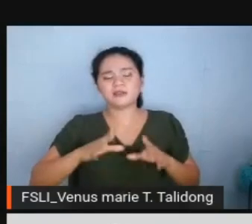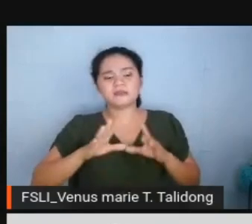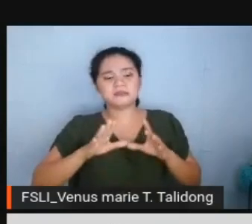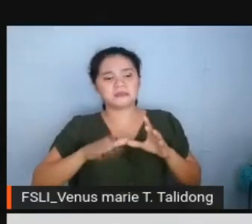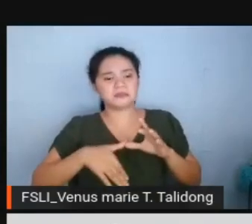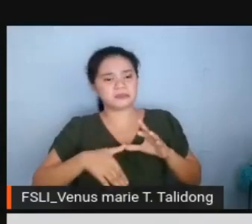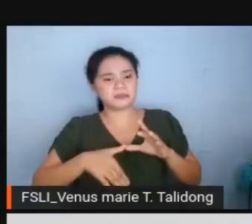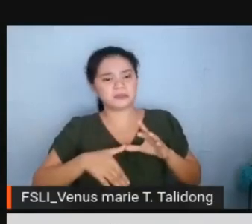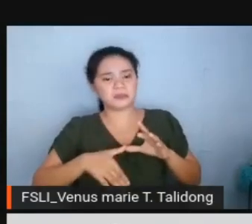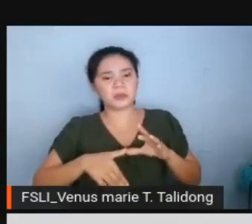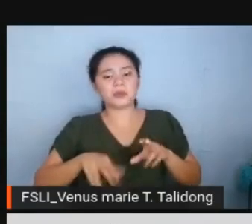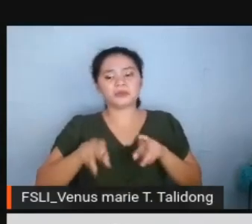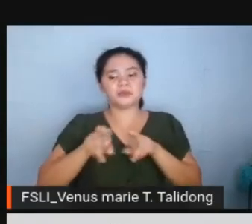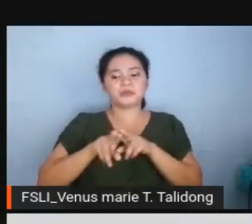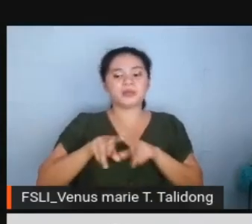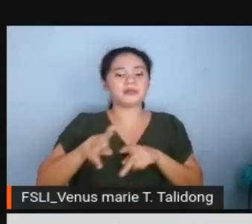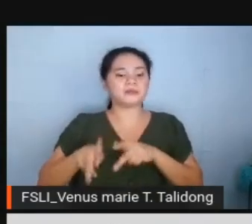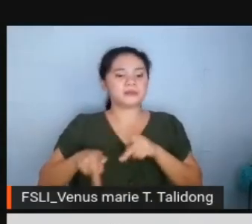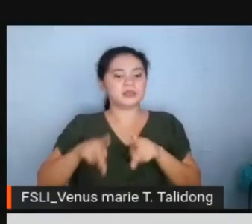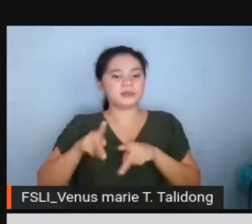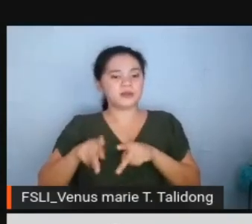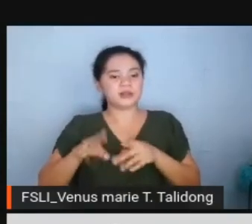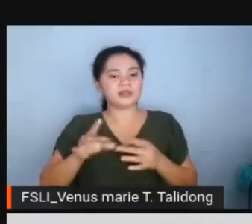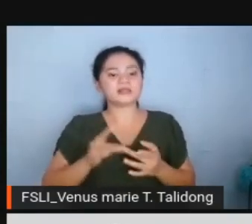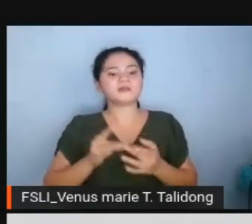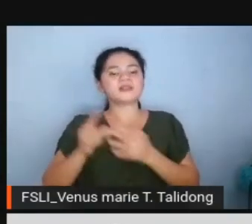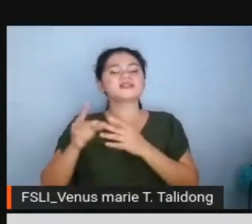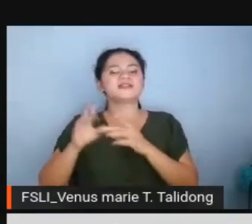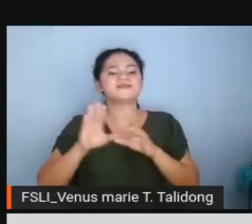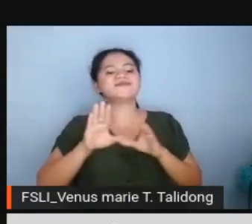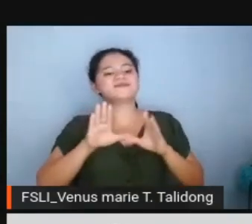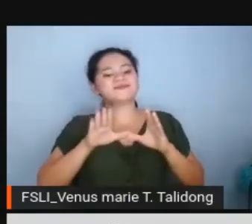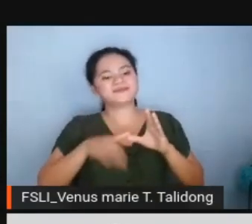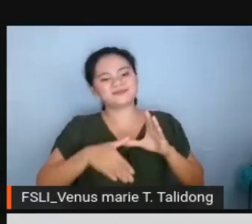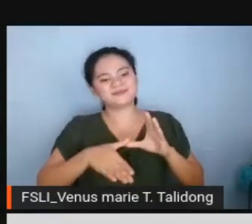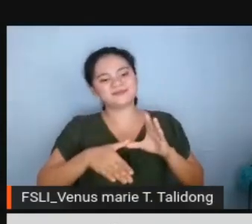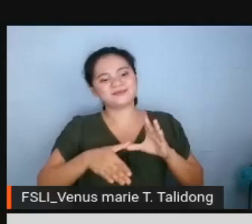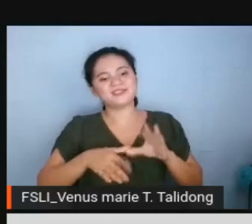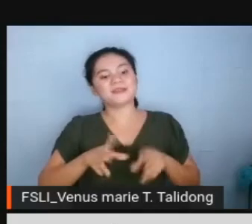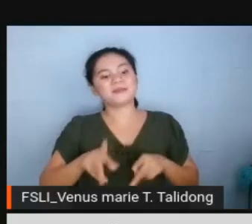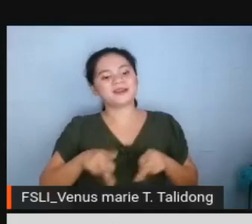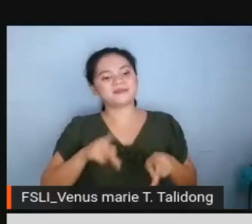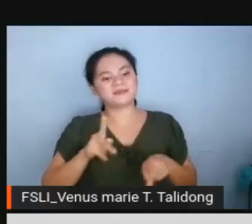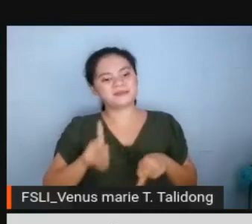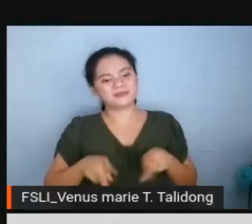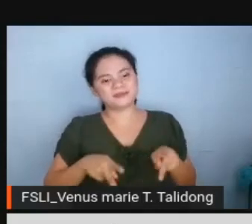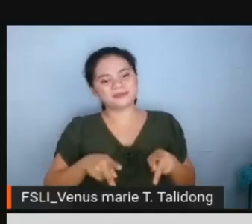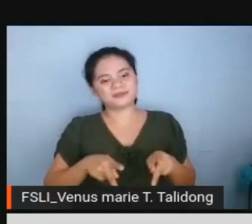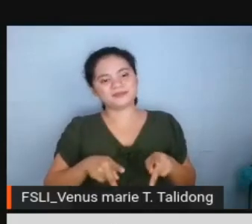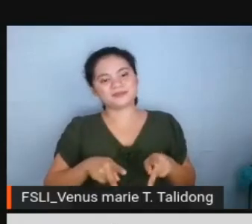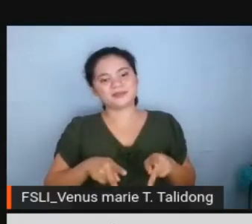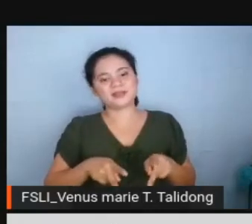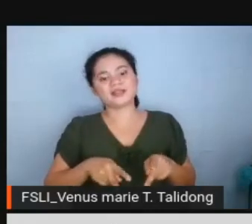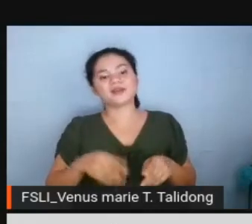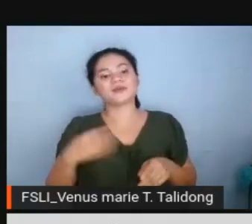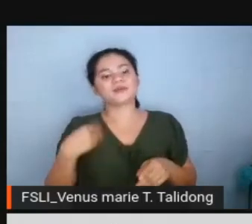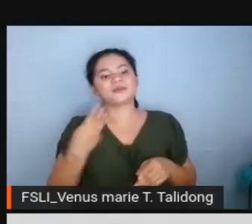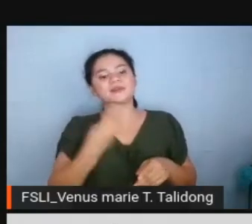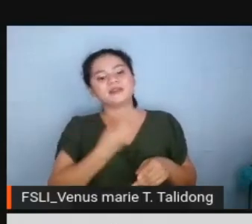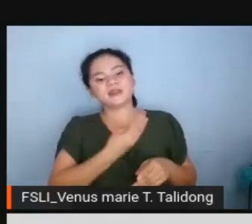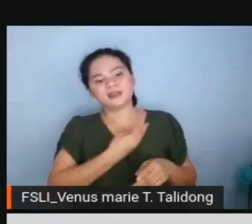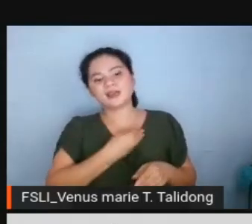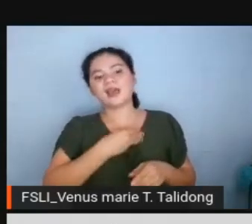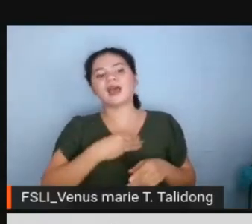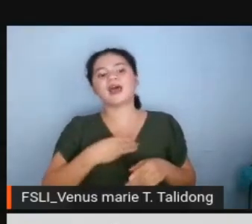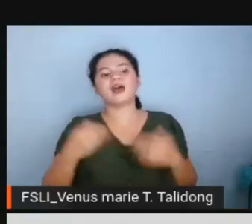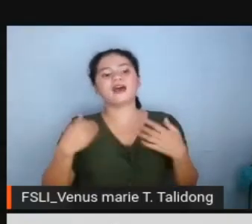But mas lalong-lalo na sa PWDs, no, we have to provide safe spaces na pwede silang pumunta